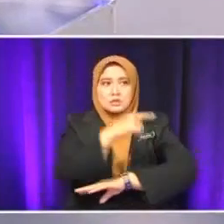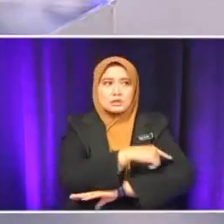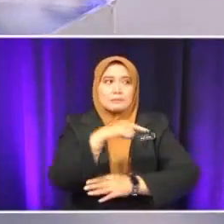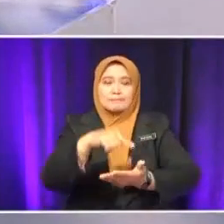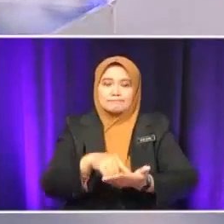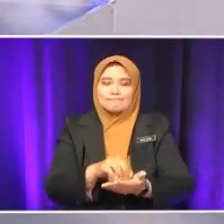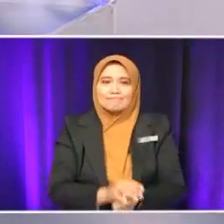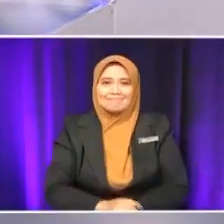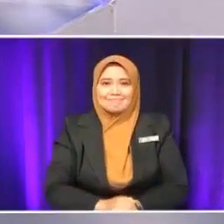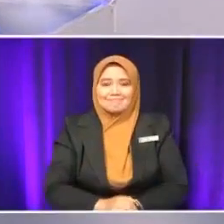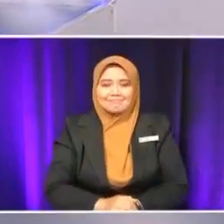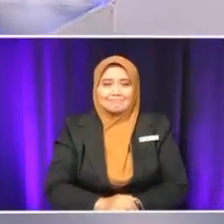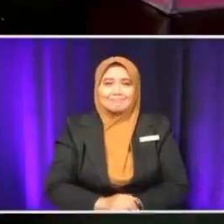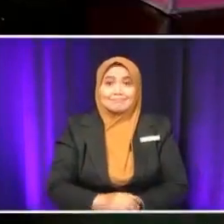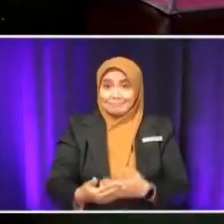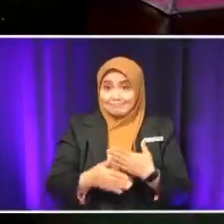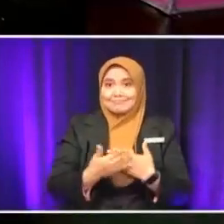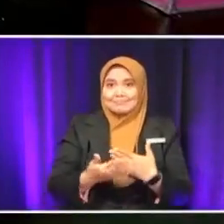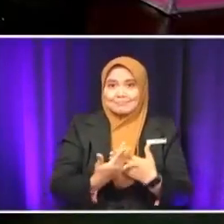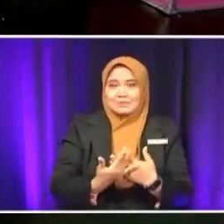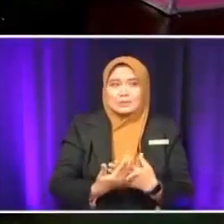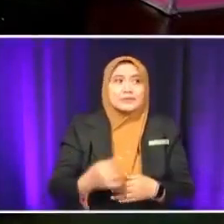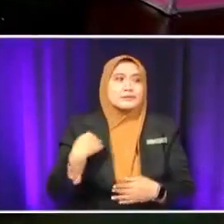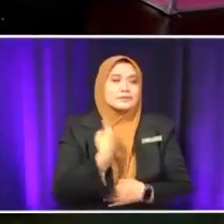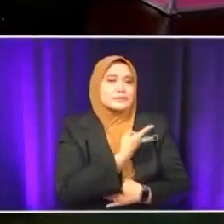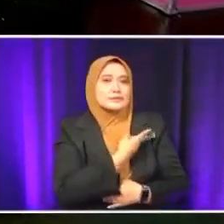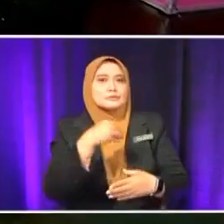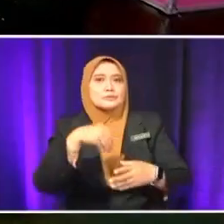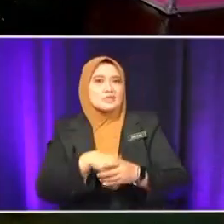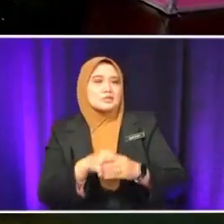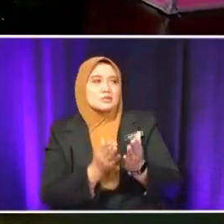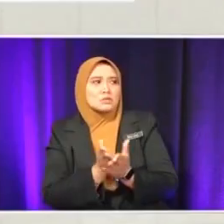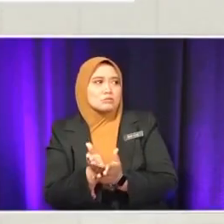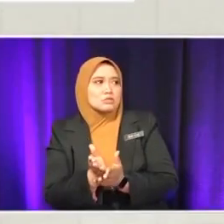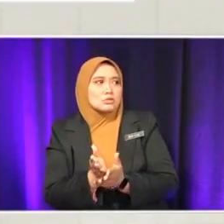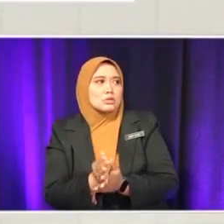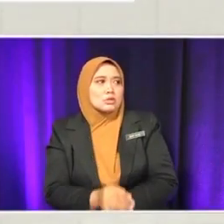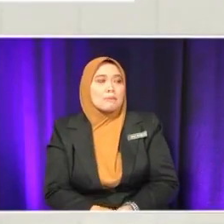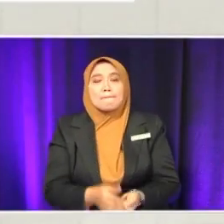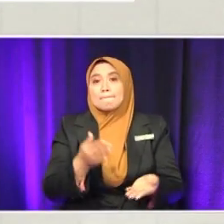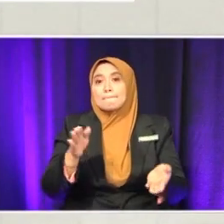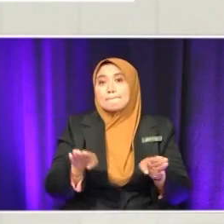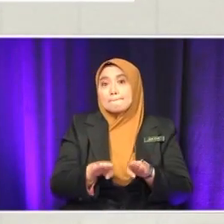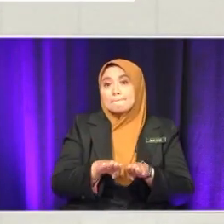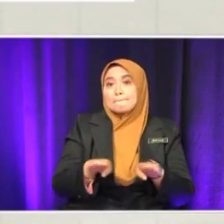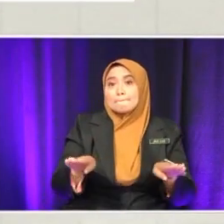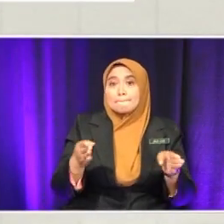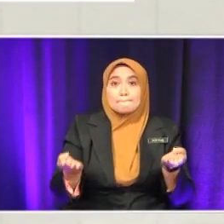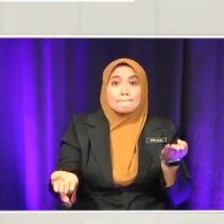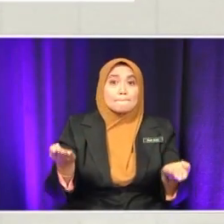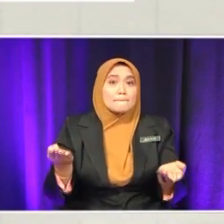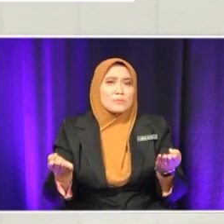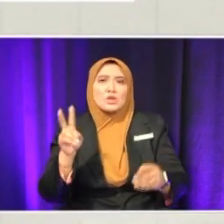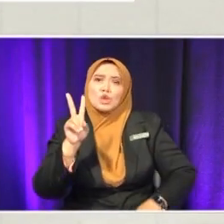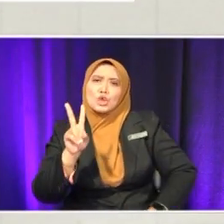Senang. Ya, senang kan? Baik, kita masuk terus. Bandingkan dua graf ini. Cikgu ada letak dua graf dekat